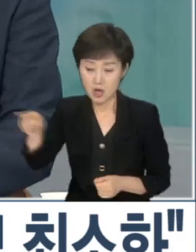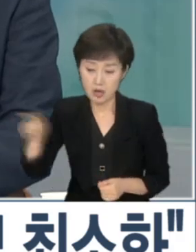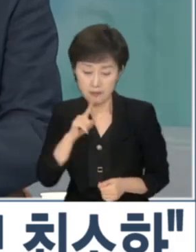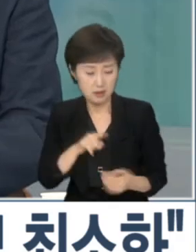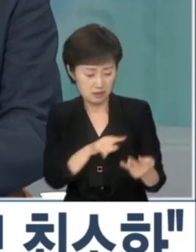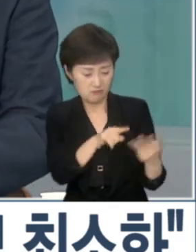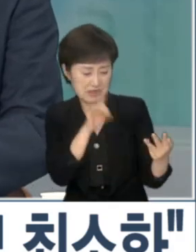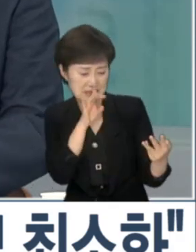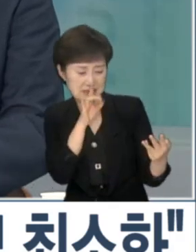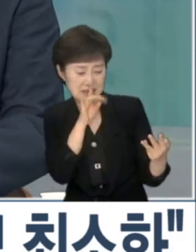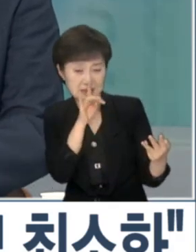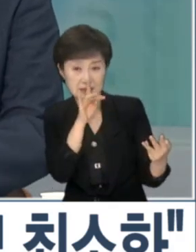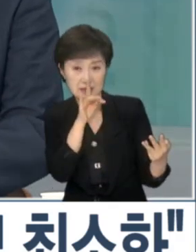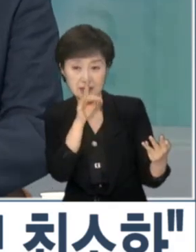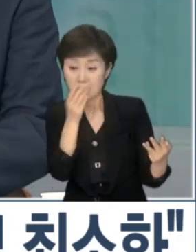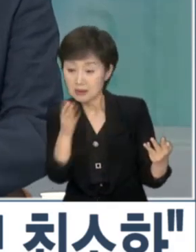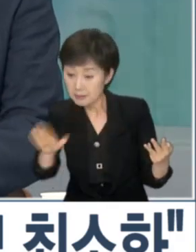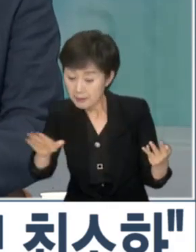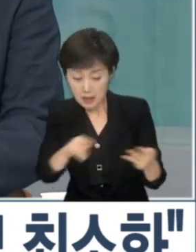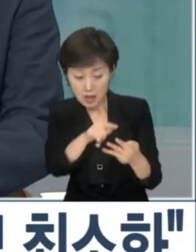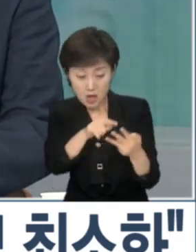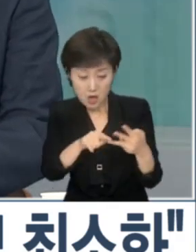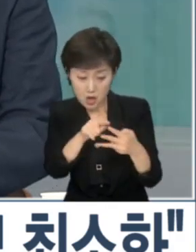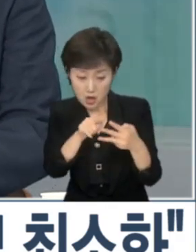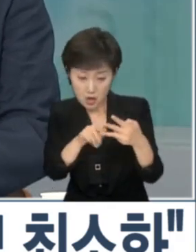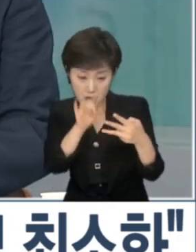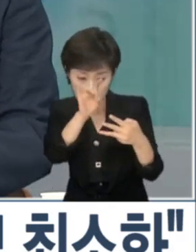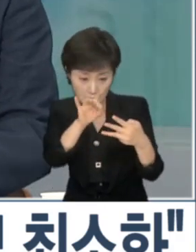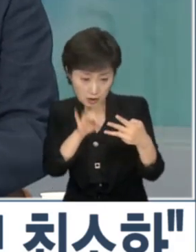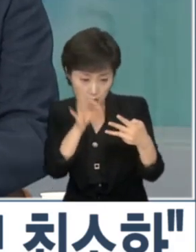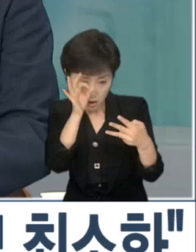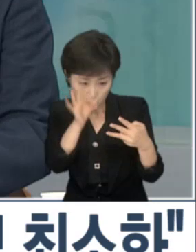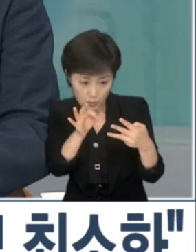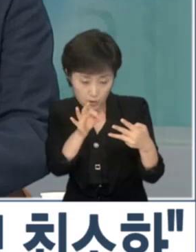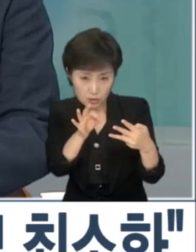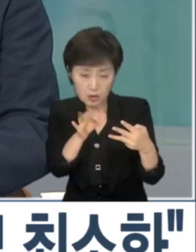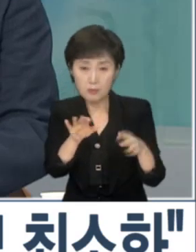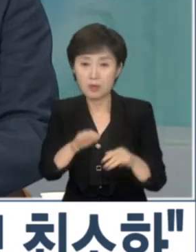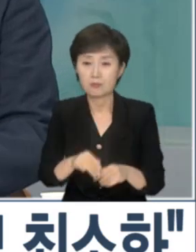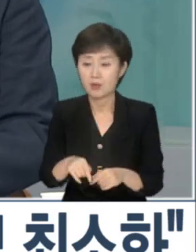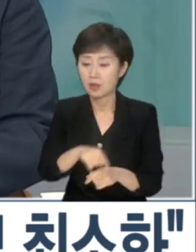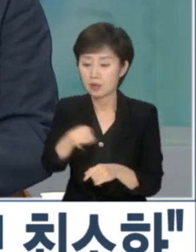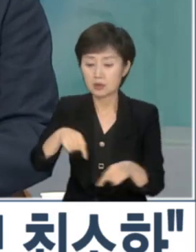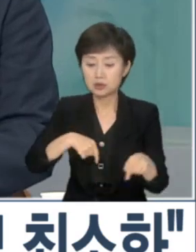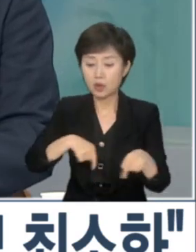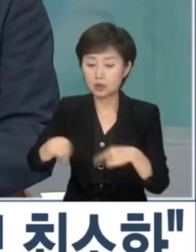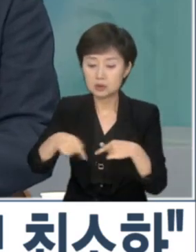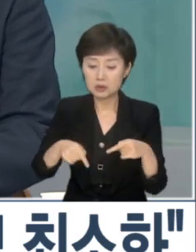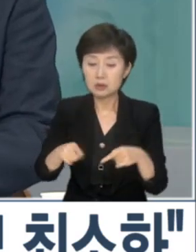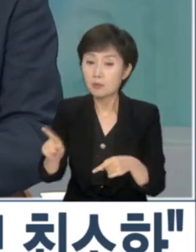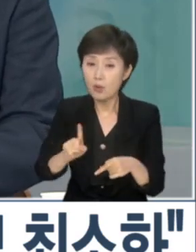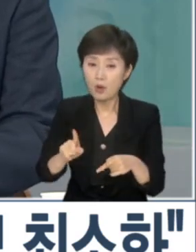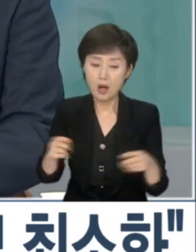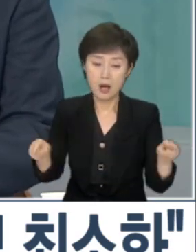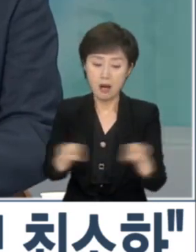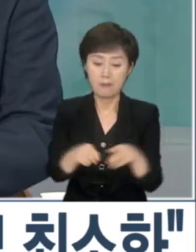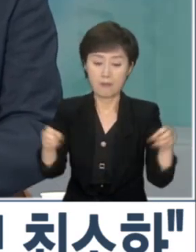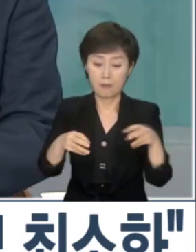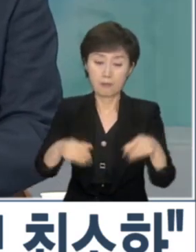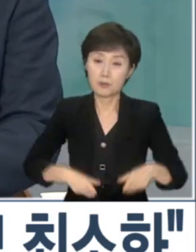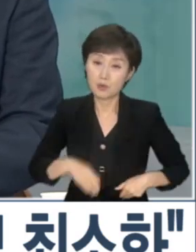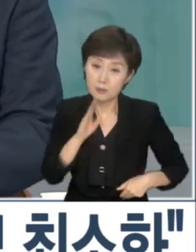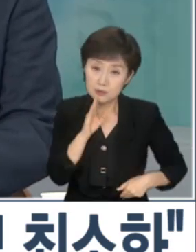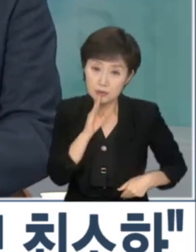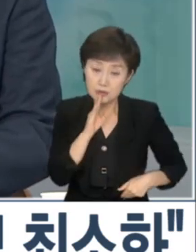주장이라고 하는 것인데 이것 전체를 사실 정치를 복원한다고 하면 이런 이야기 할 수 있는 거거든요 그리고 조금 있다 우리가